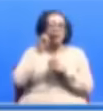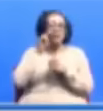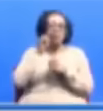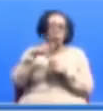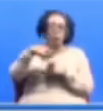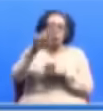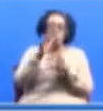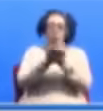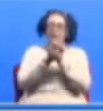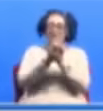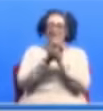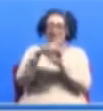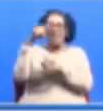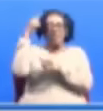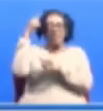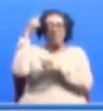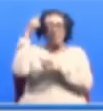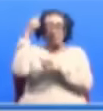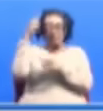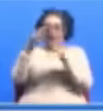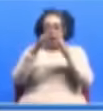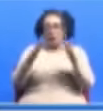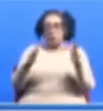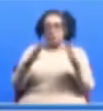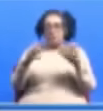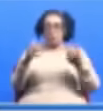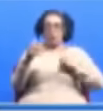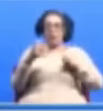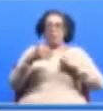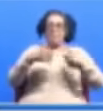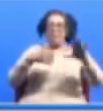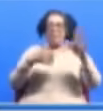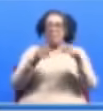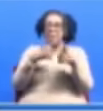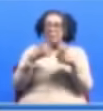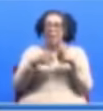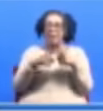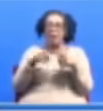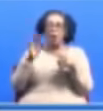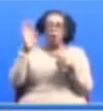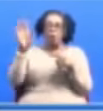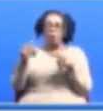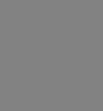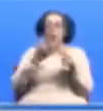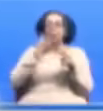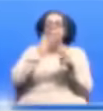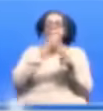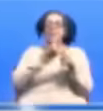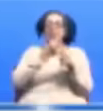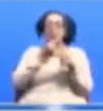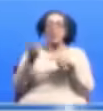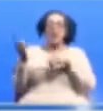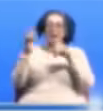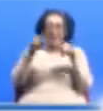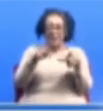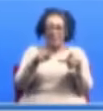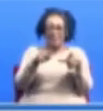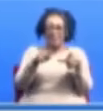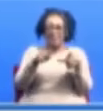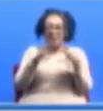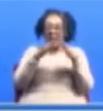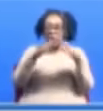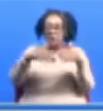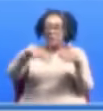nyumba ya dem. Akishafika hapo anamuiti, anaitaga wanaume. Hao wanaume wanakuja kwa BNB. Hii nyumba haikuagi